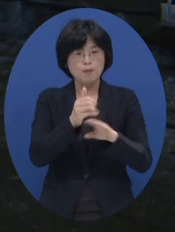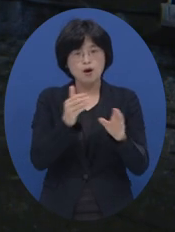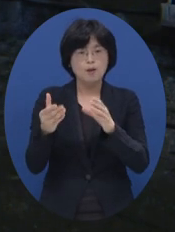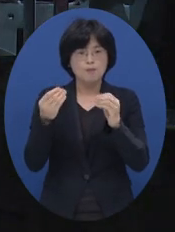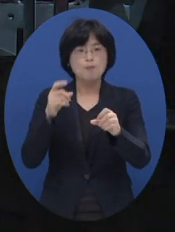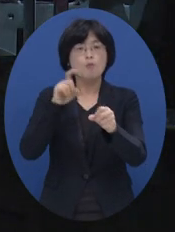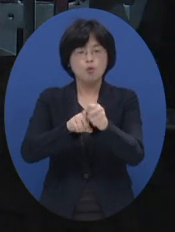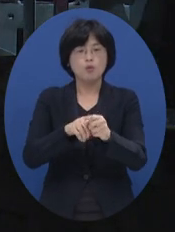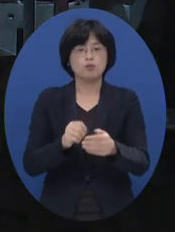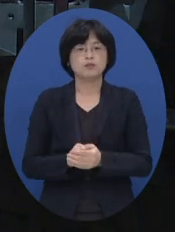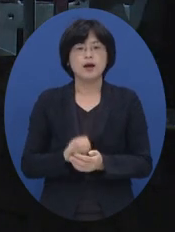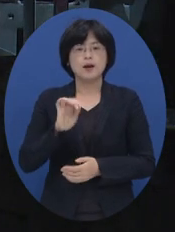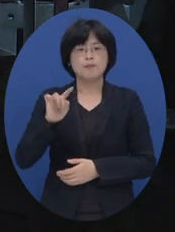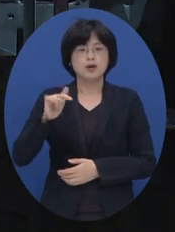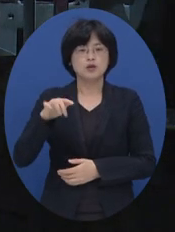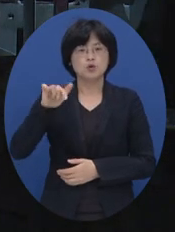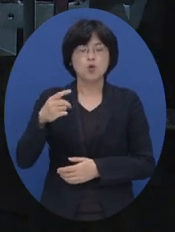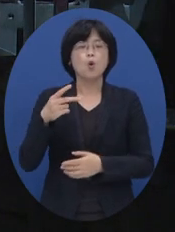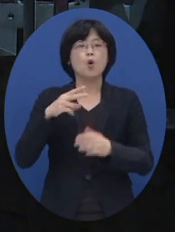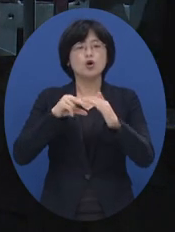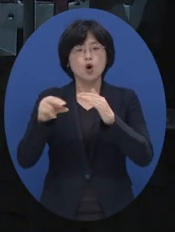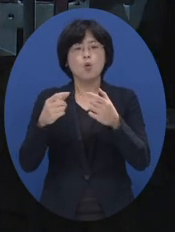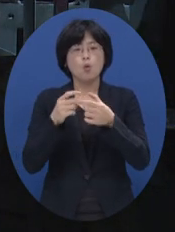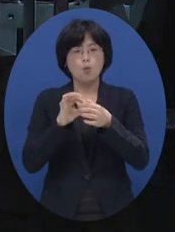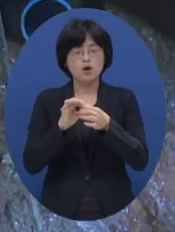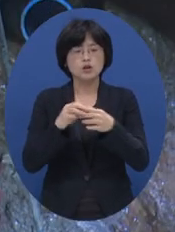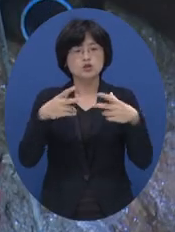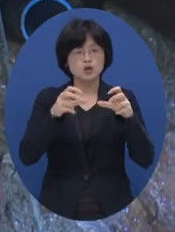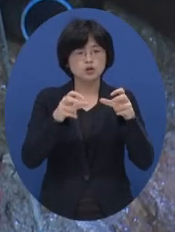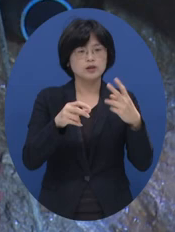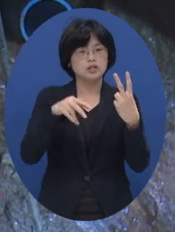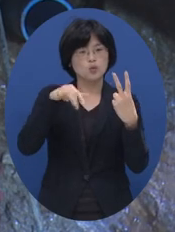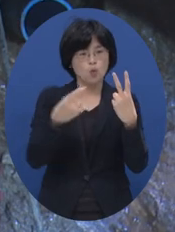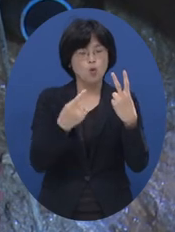판교 차량기지에서 판교역 부근까지 이어지는 성남